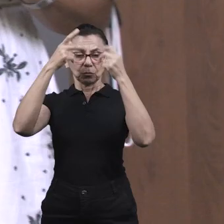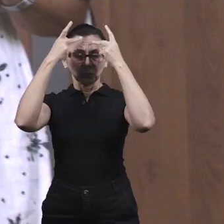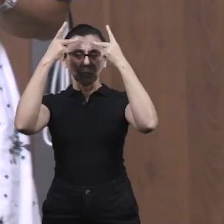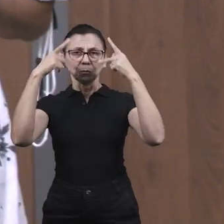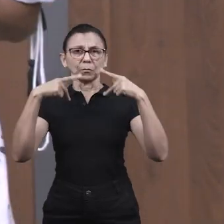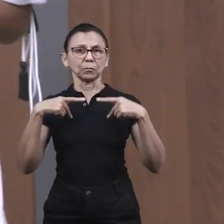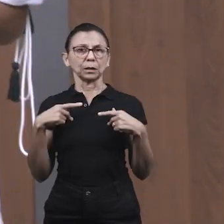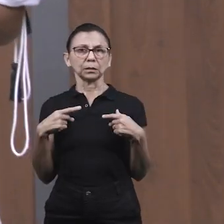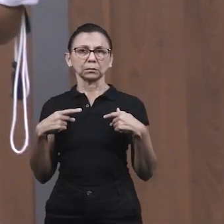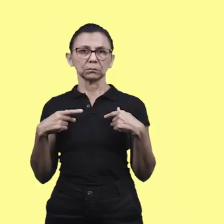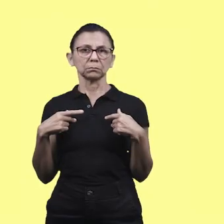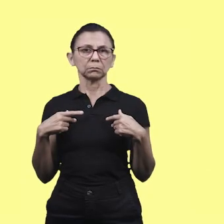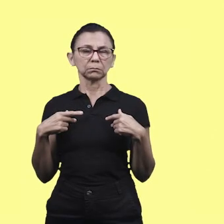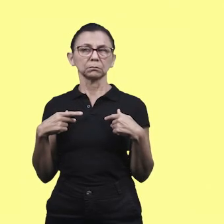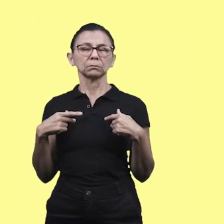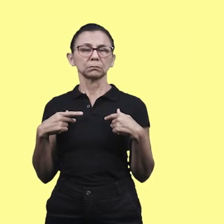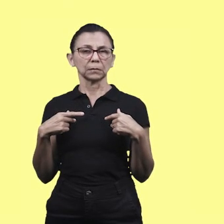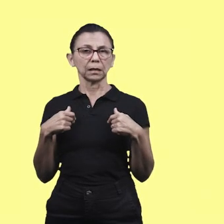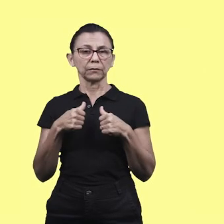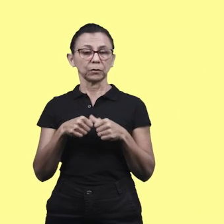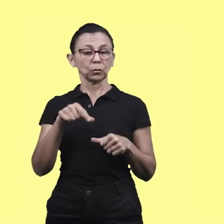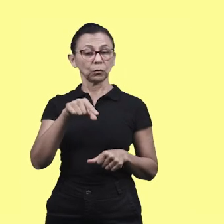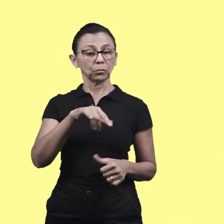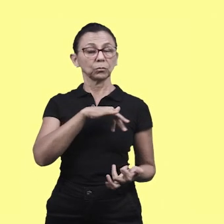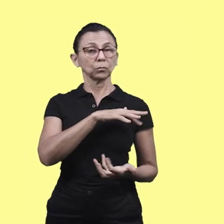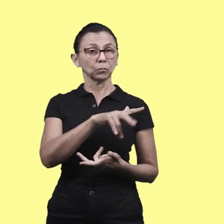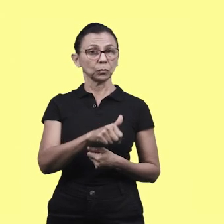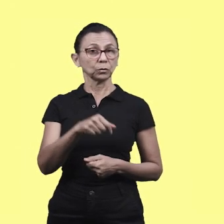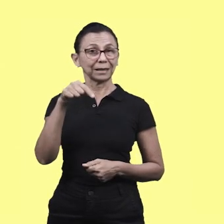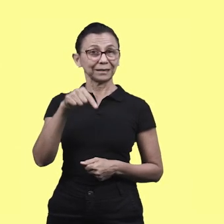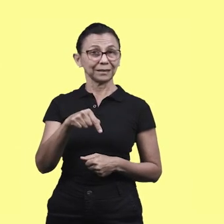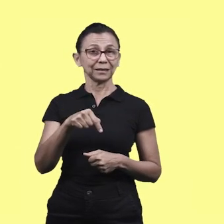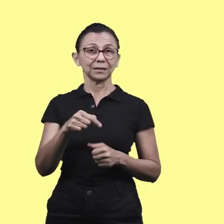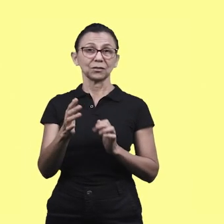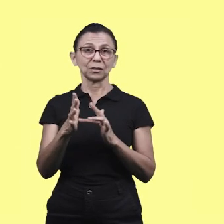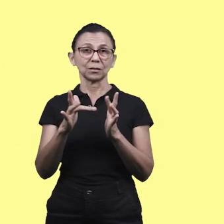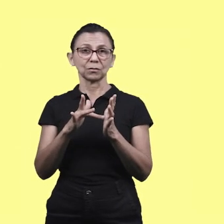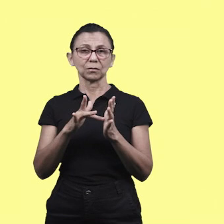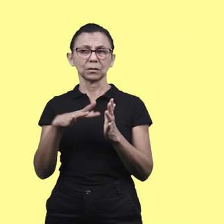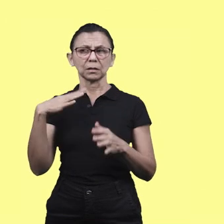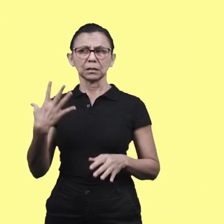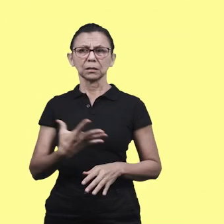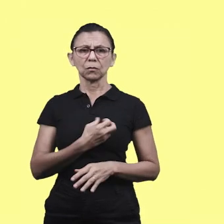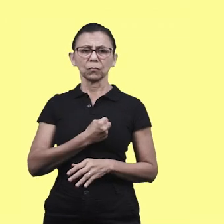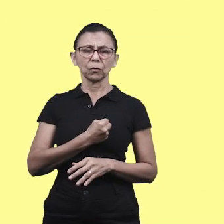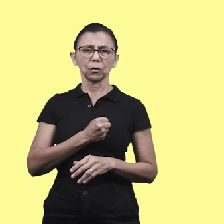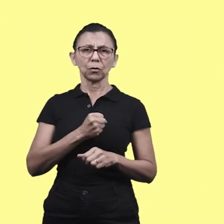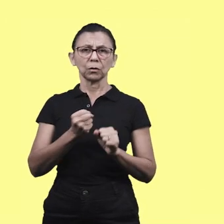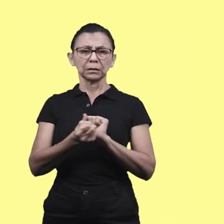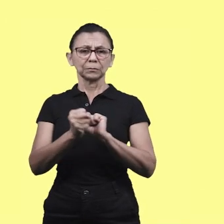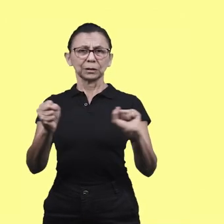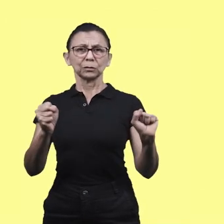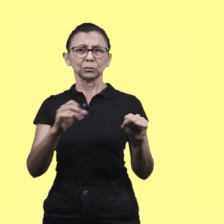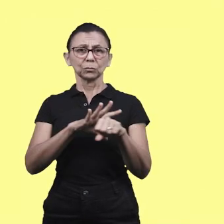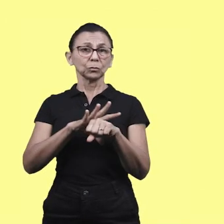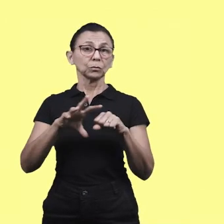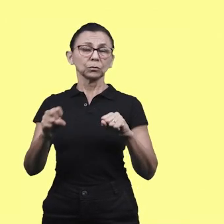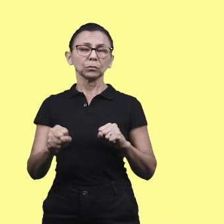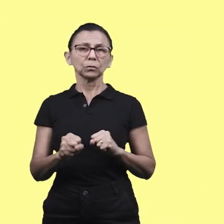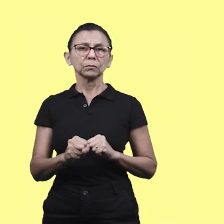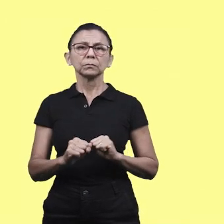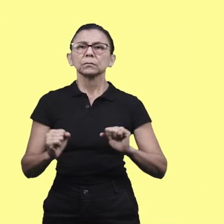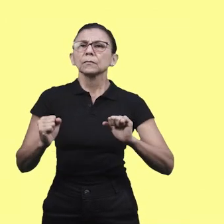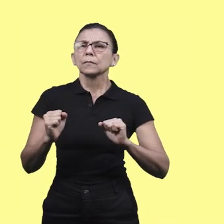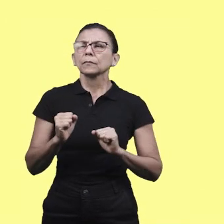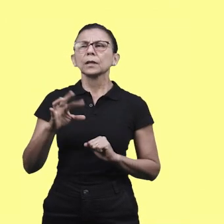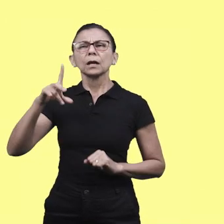nous. Et lui, quand il passait par là, il a guéri, il a sauvé, il a délivré. Et un jour, quand il passait avec la